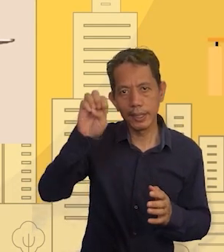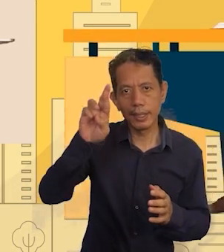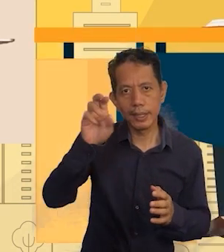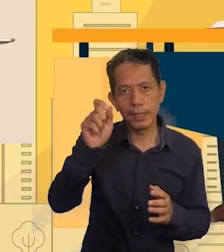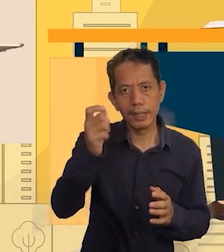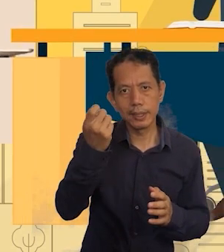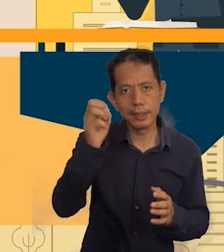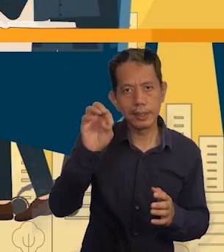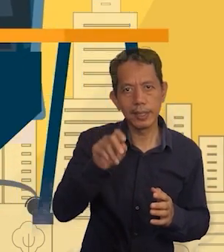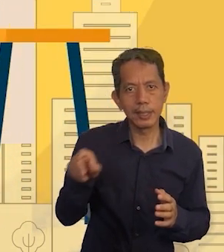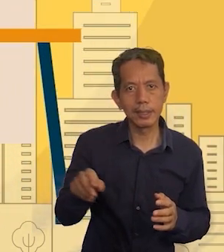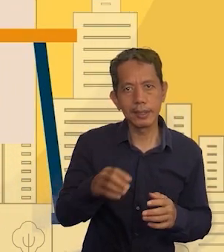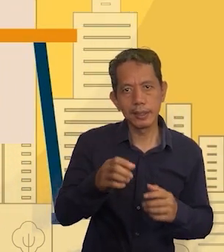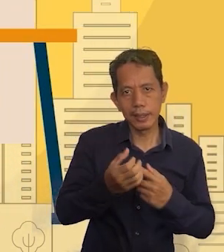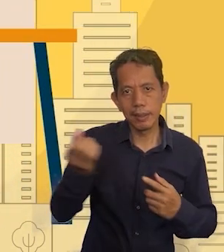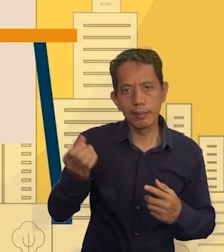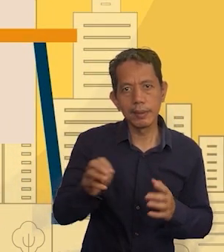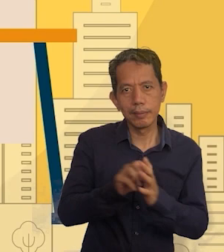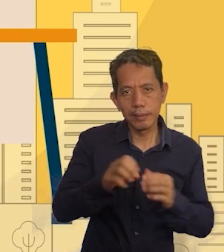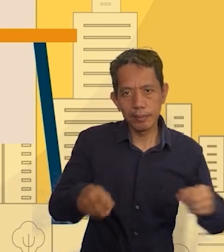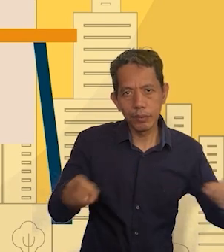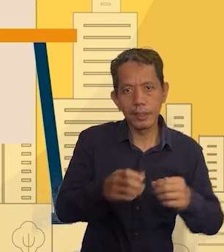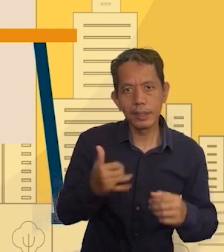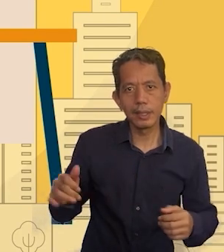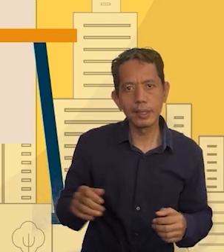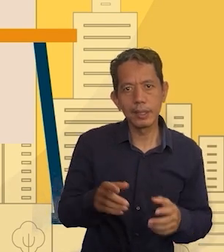dapat membuatnya terlebih dahulu